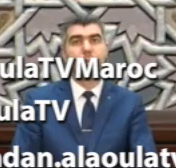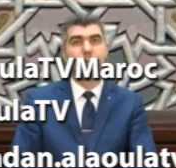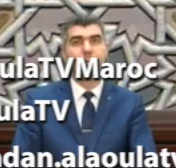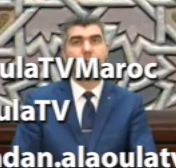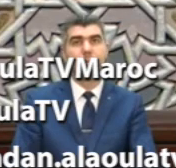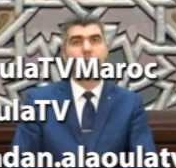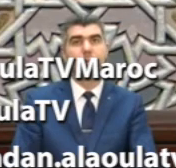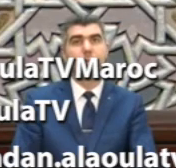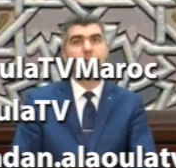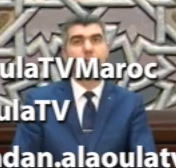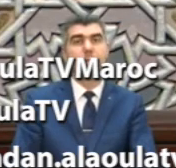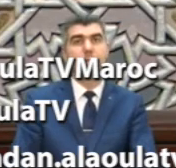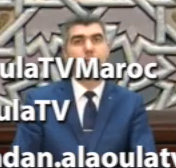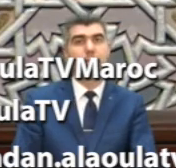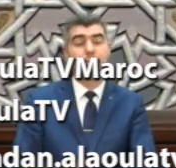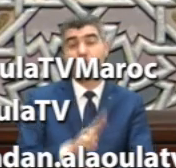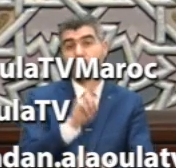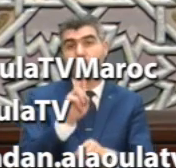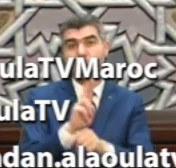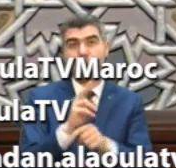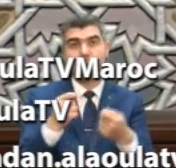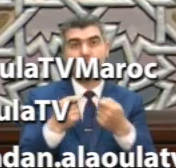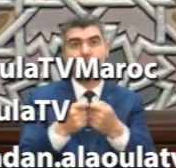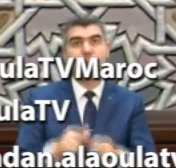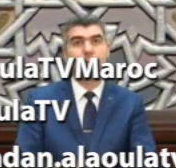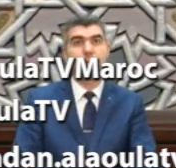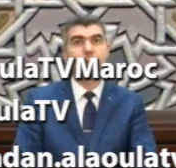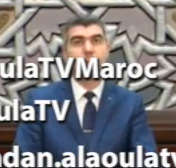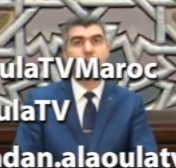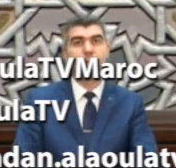تعقيب اضافي حول الاثار الاجتماعيه لحوادث السير.